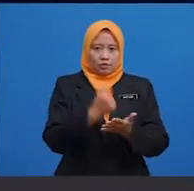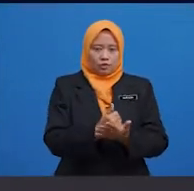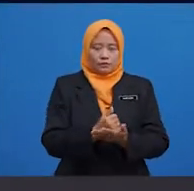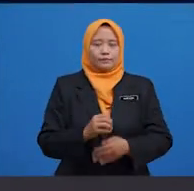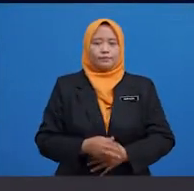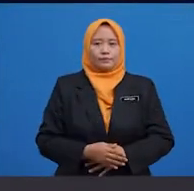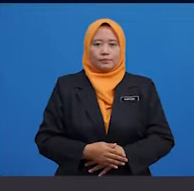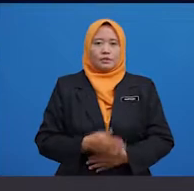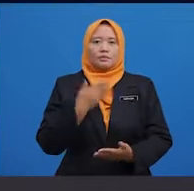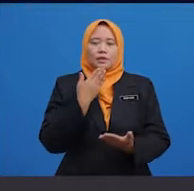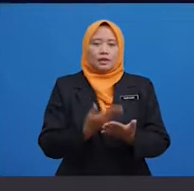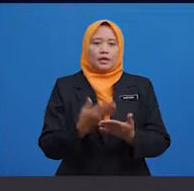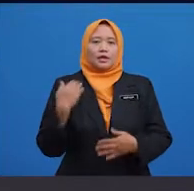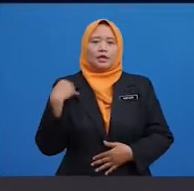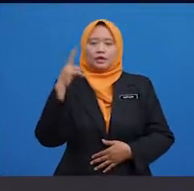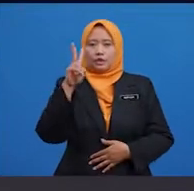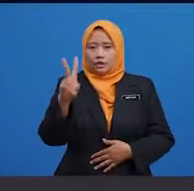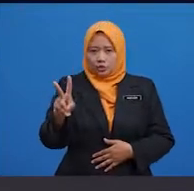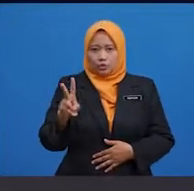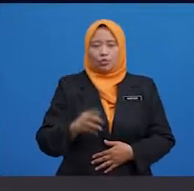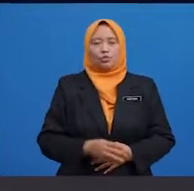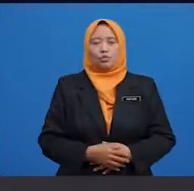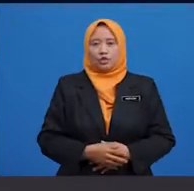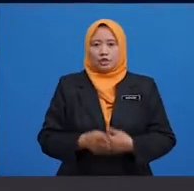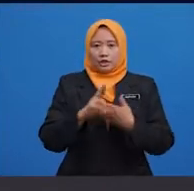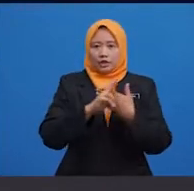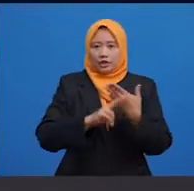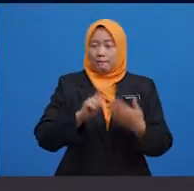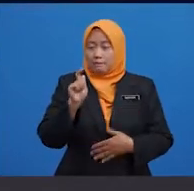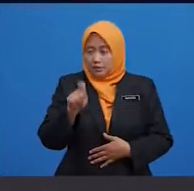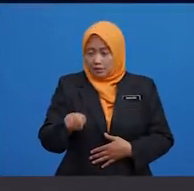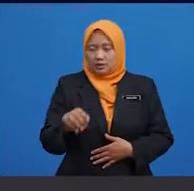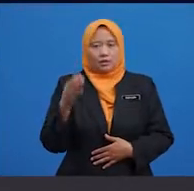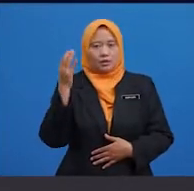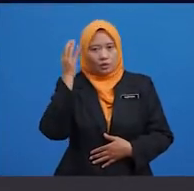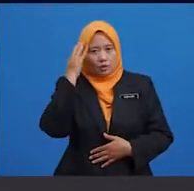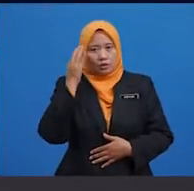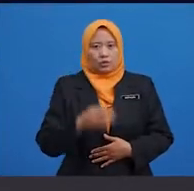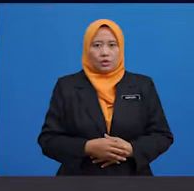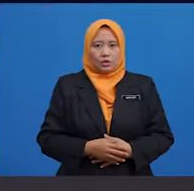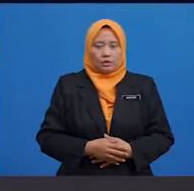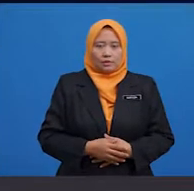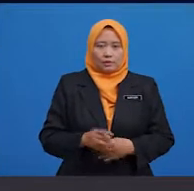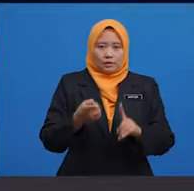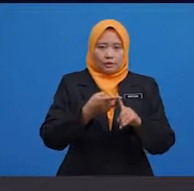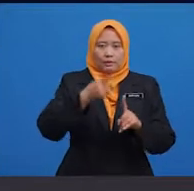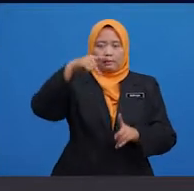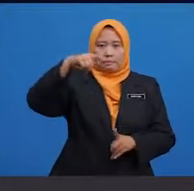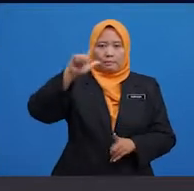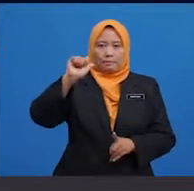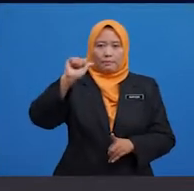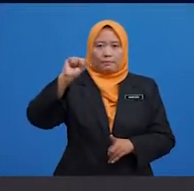Baiklah, ada dua komponen darah yang pelajar perlu ambil tahu, iaitu plasma dan sel